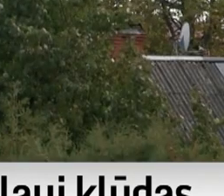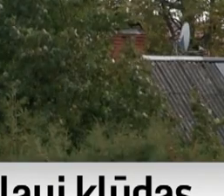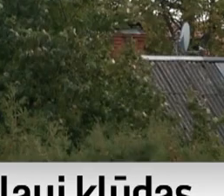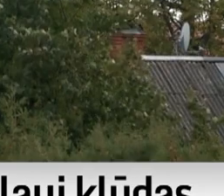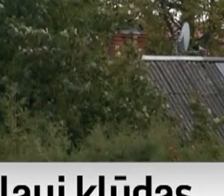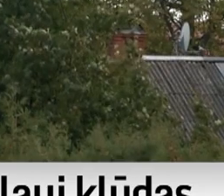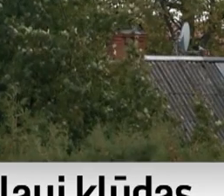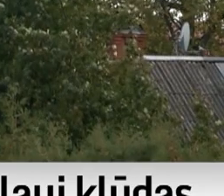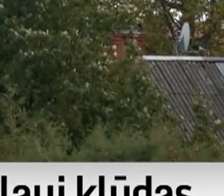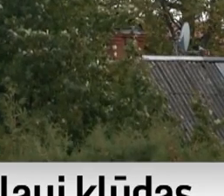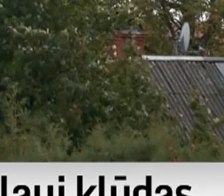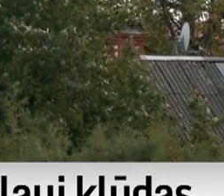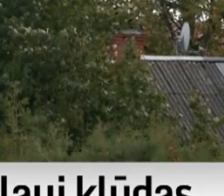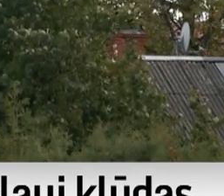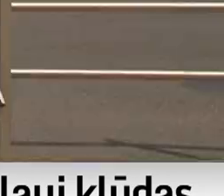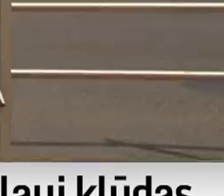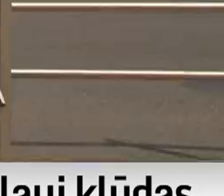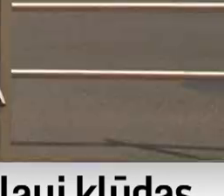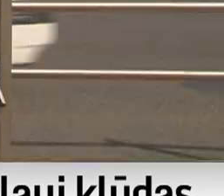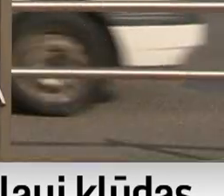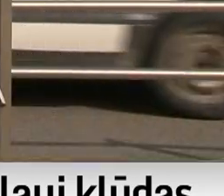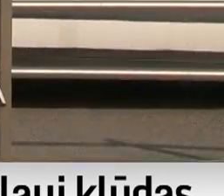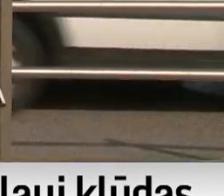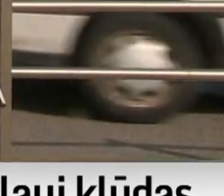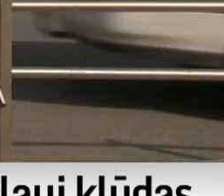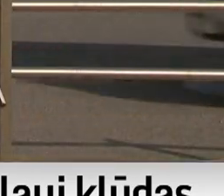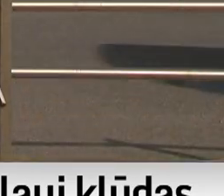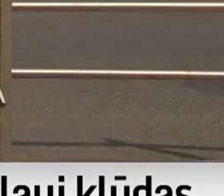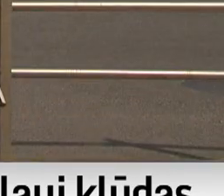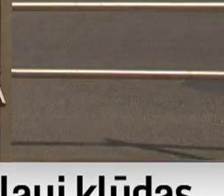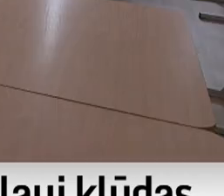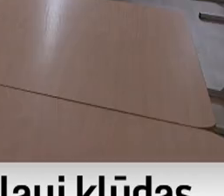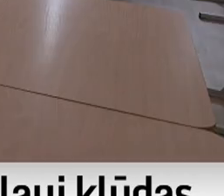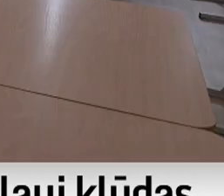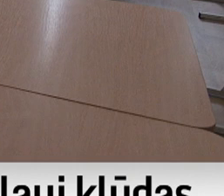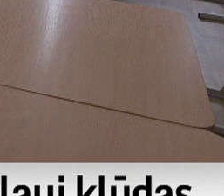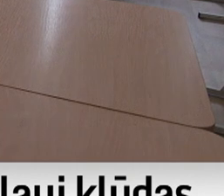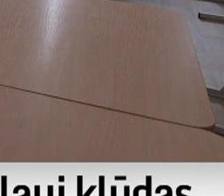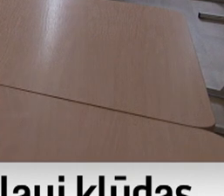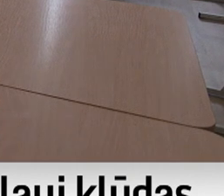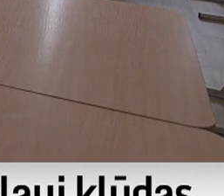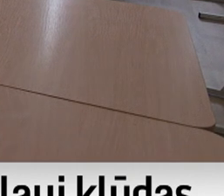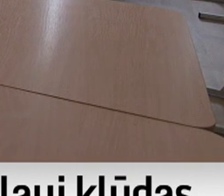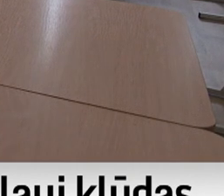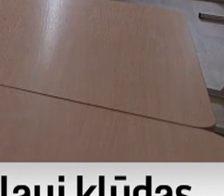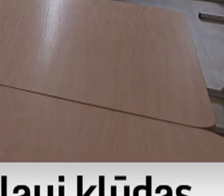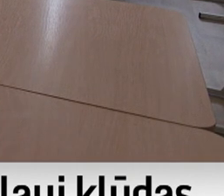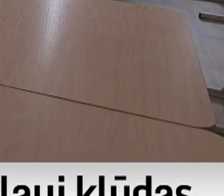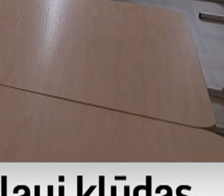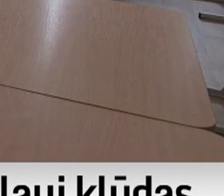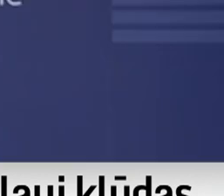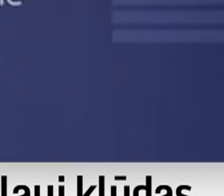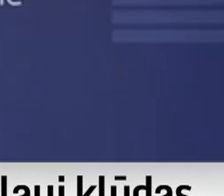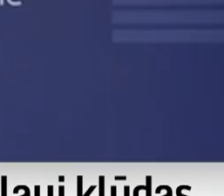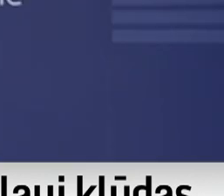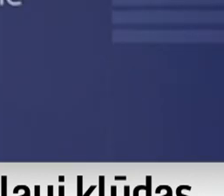jāizstrādā attīstības vīzija, iedzīvotāji tiek iesaistīti, bet kad vīzija jāiedzīvina dzīvē, iedzīvotājiem viedoklis vairs netiek